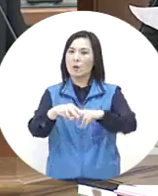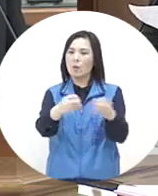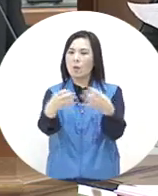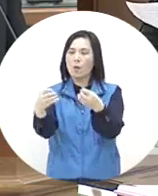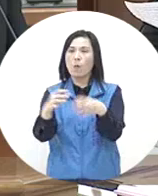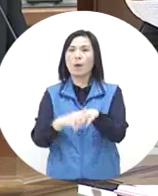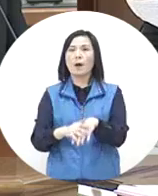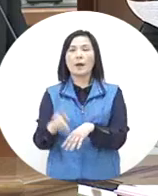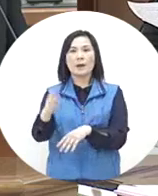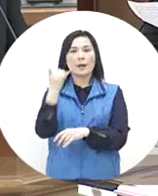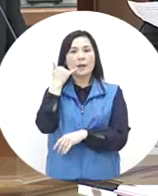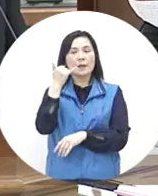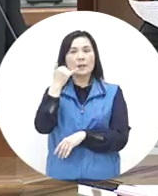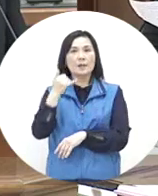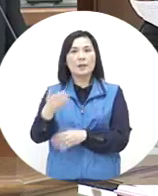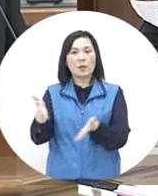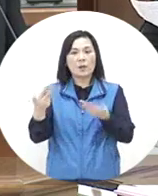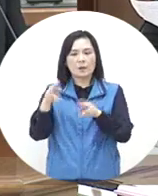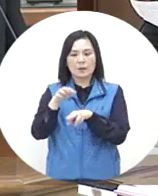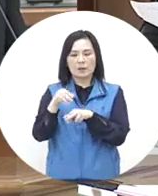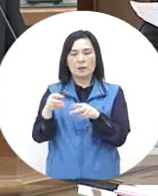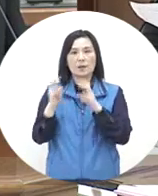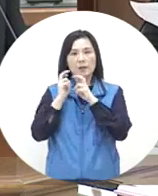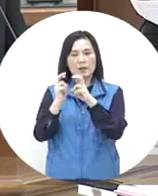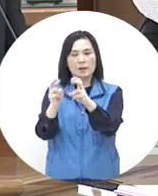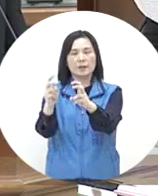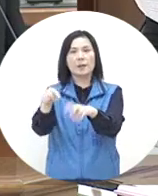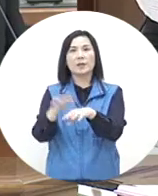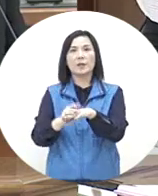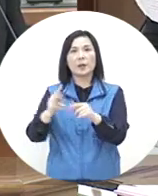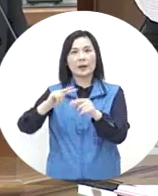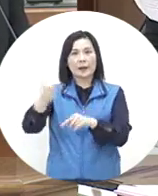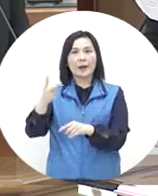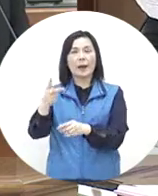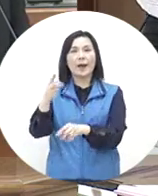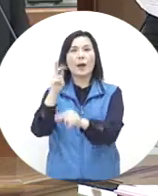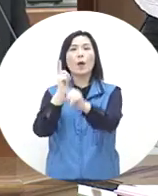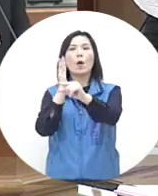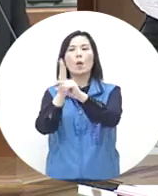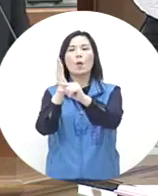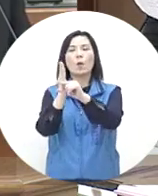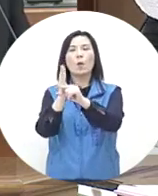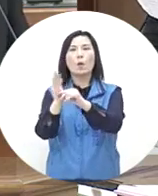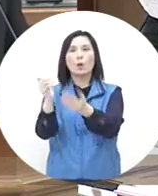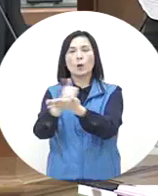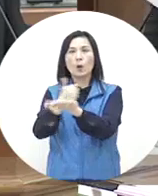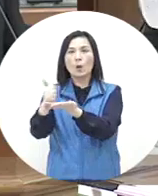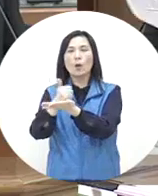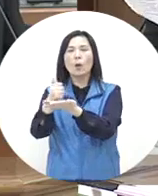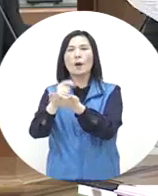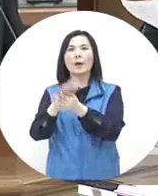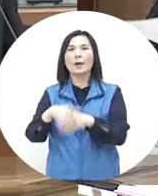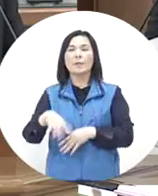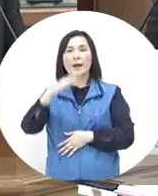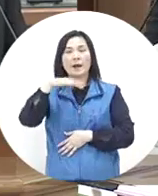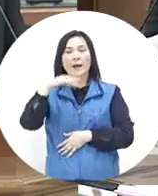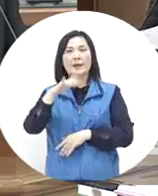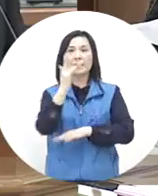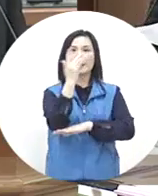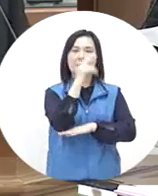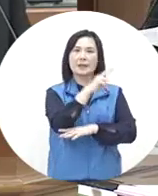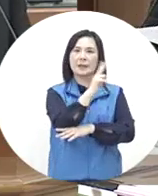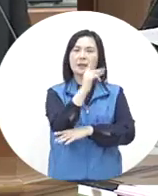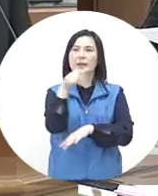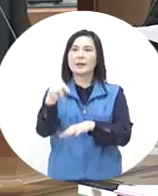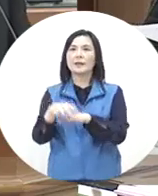改成中运量的过程当中。要跟汐东线本来是汐民线嘛，变成汐东线，变成借接啊，借接路线